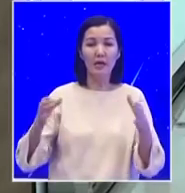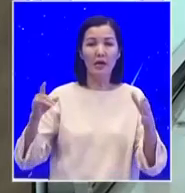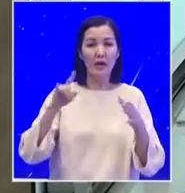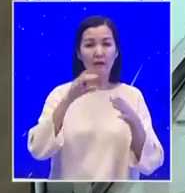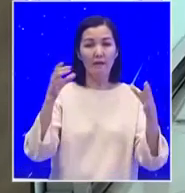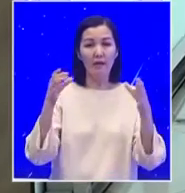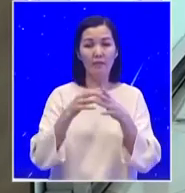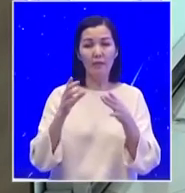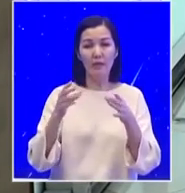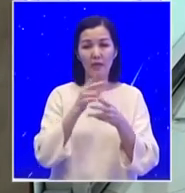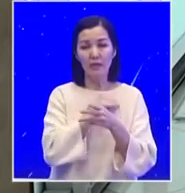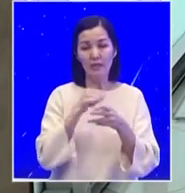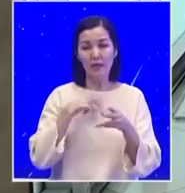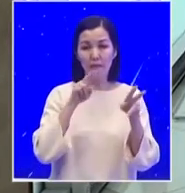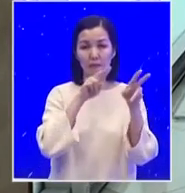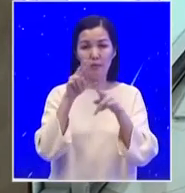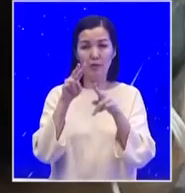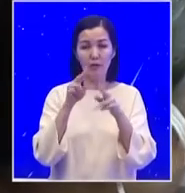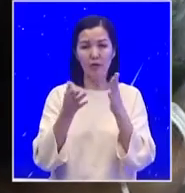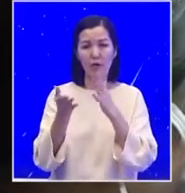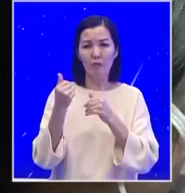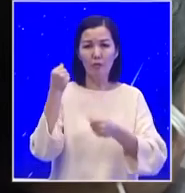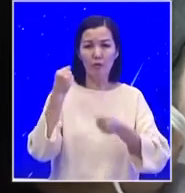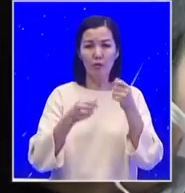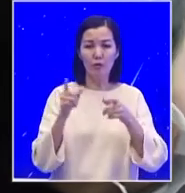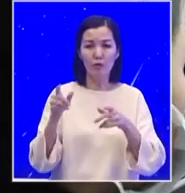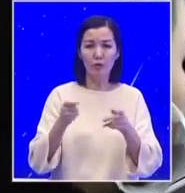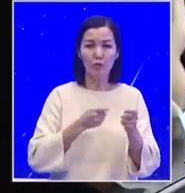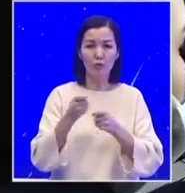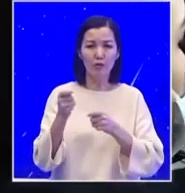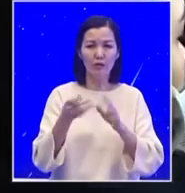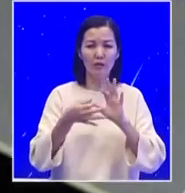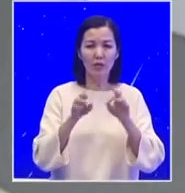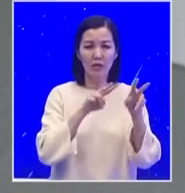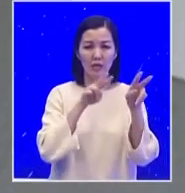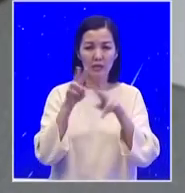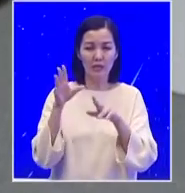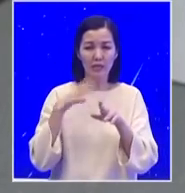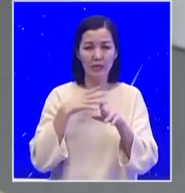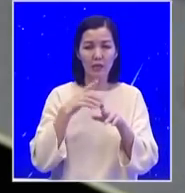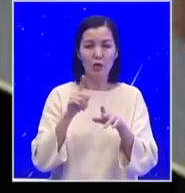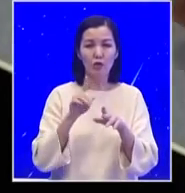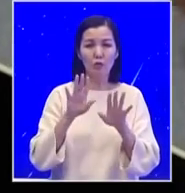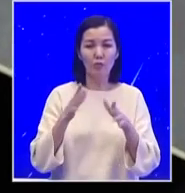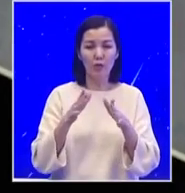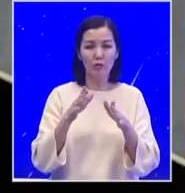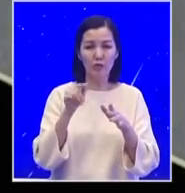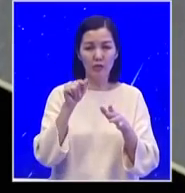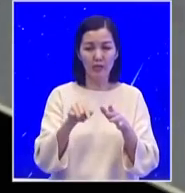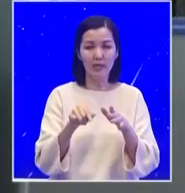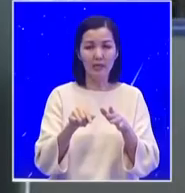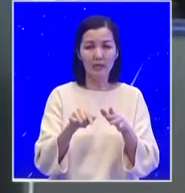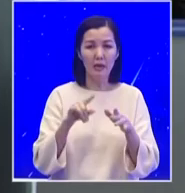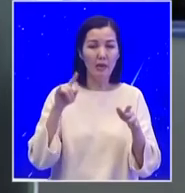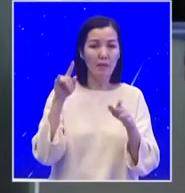Калмухамбет Дунсибаев. Опытный в прошлом летчик, ныне руководитель компании, следит за всем, что происходит здесь. Для него главное – делать